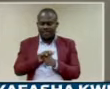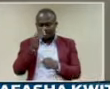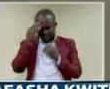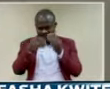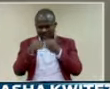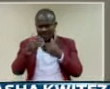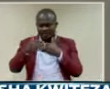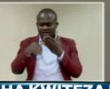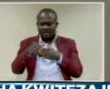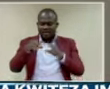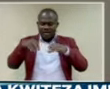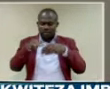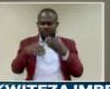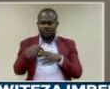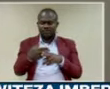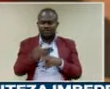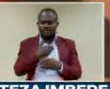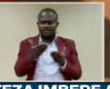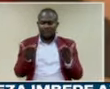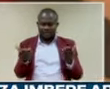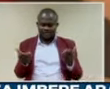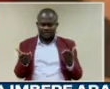n'isoko ry'abaturanyi bo muri Congo rwari rurifite.